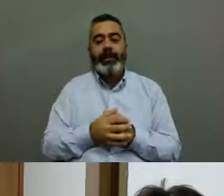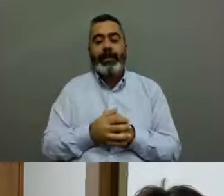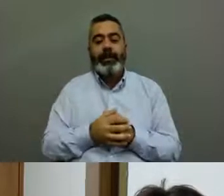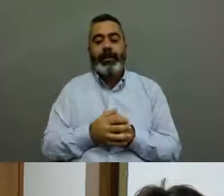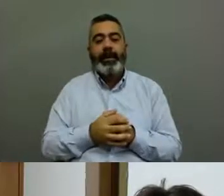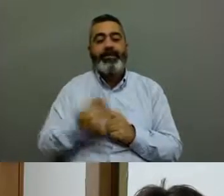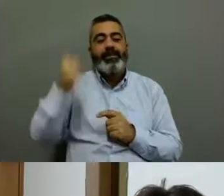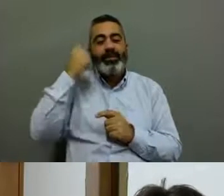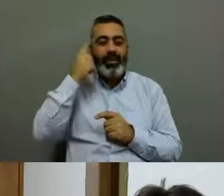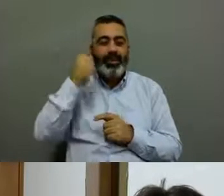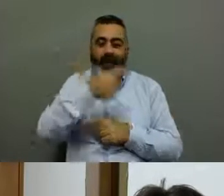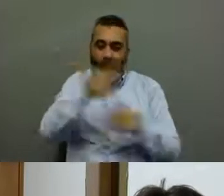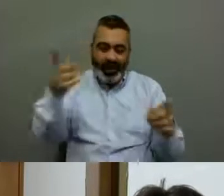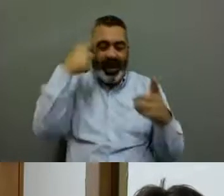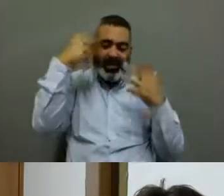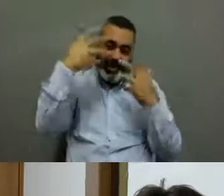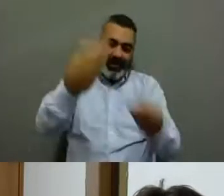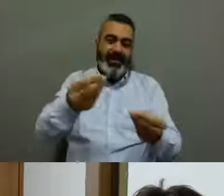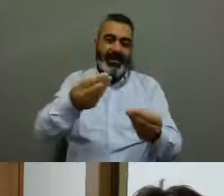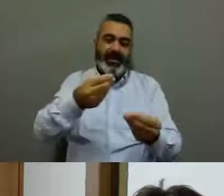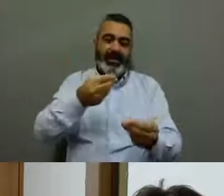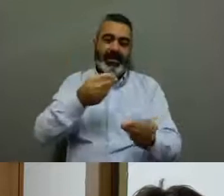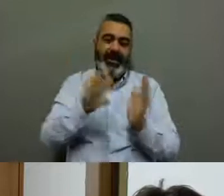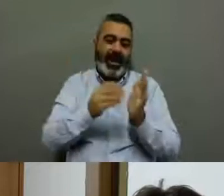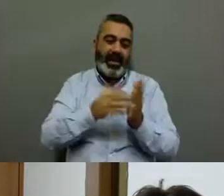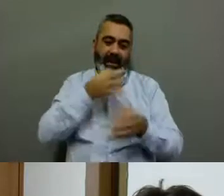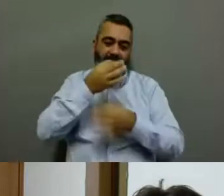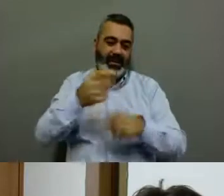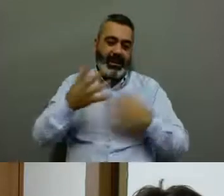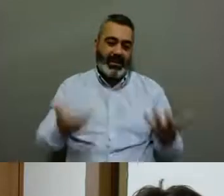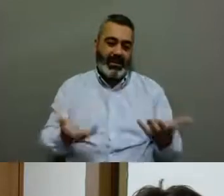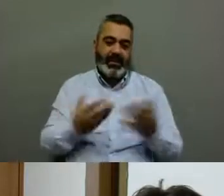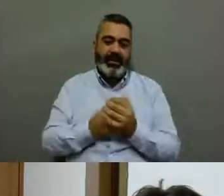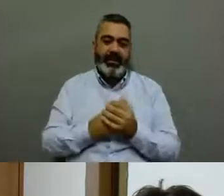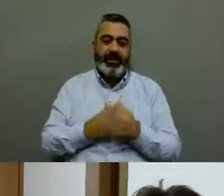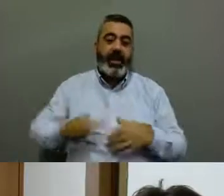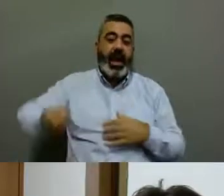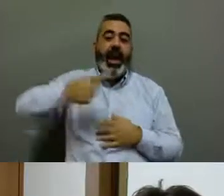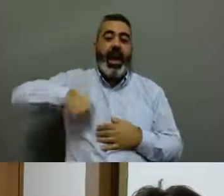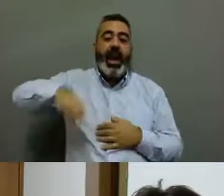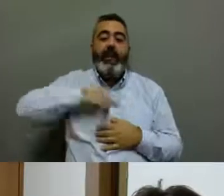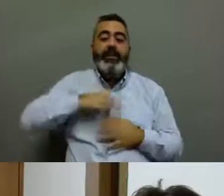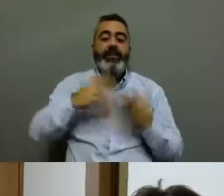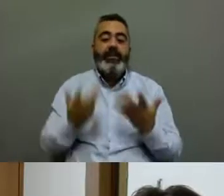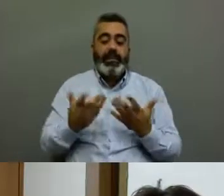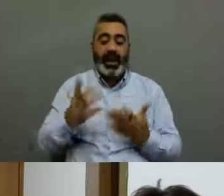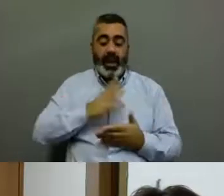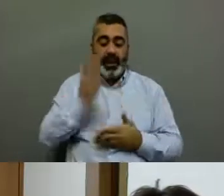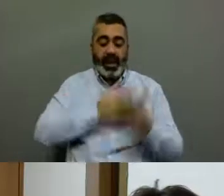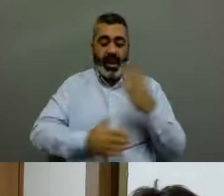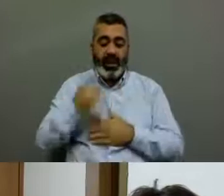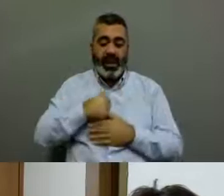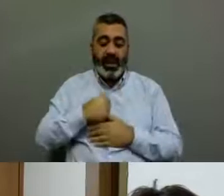Νομίζω ότι καταλάβατε το νόημα αυτό που θέλω να πω, ότι για μας, τους ανθρώπους με αναπηρία, είναι